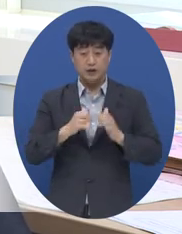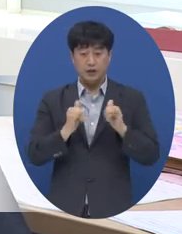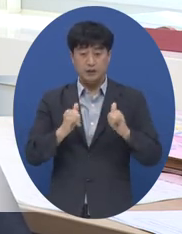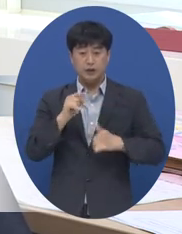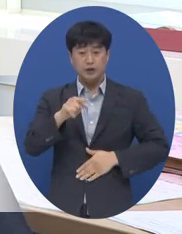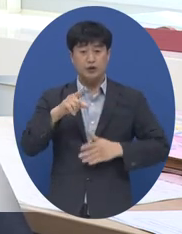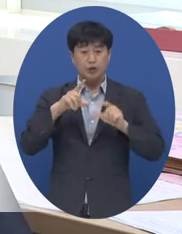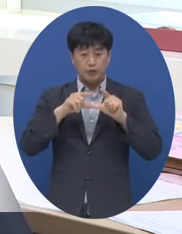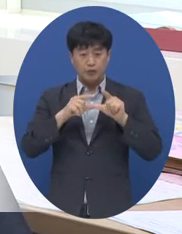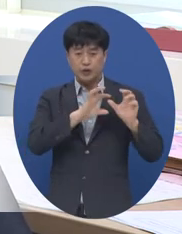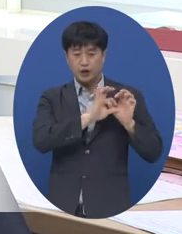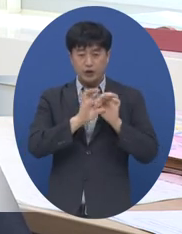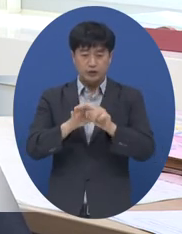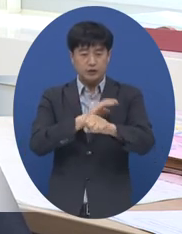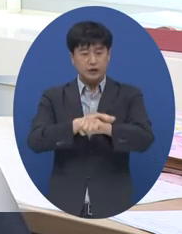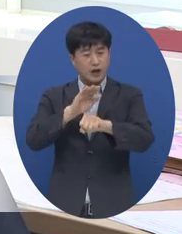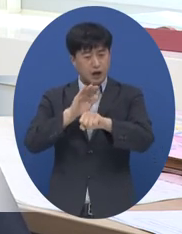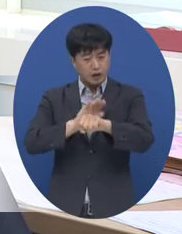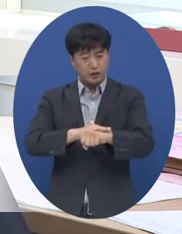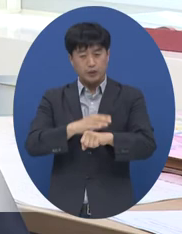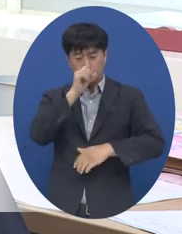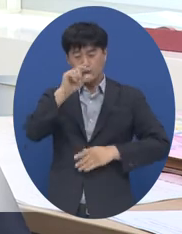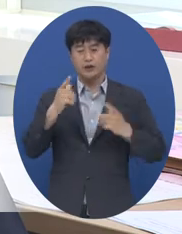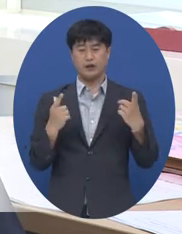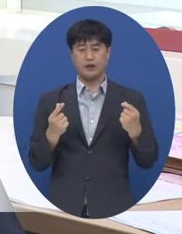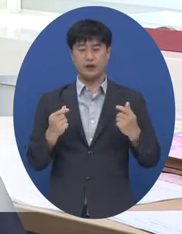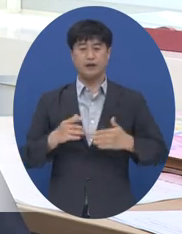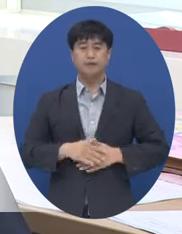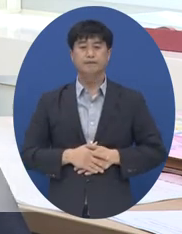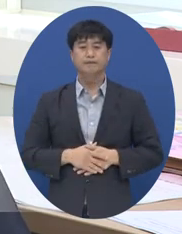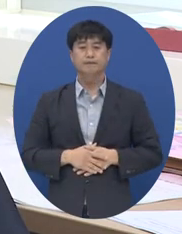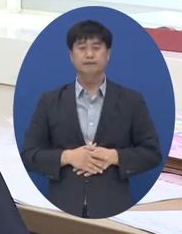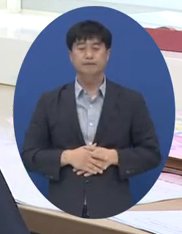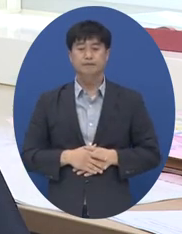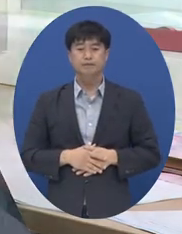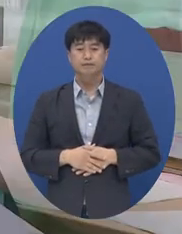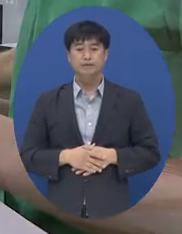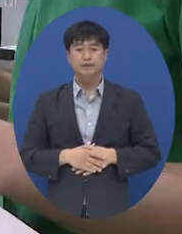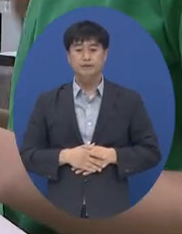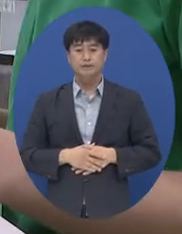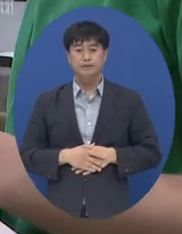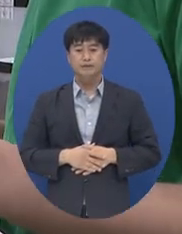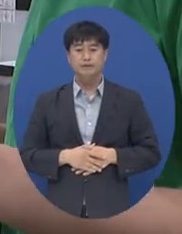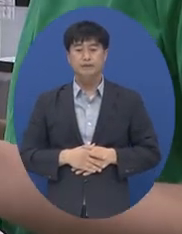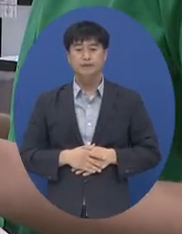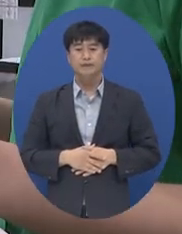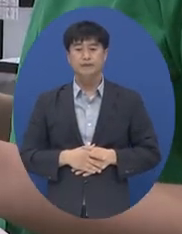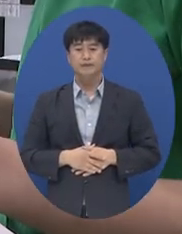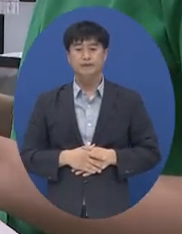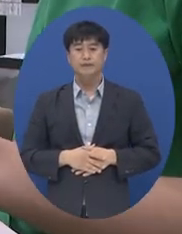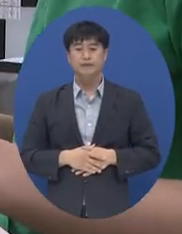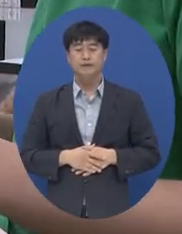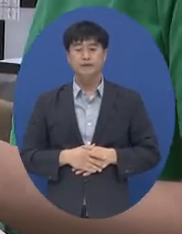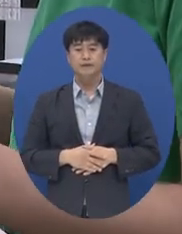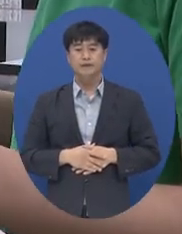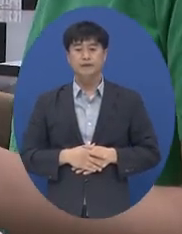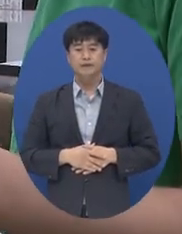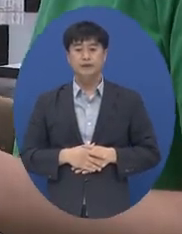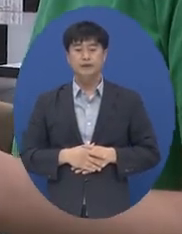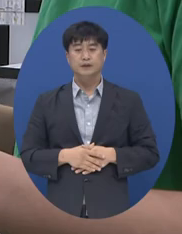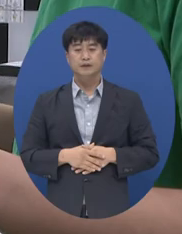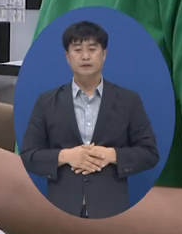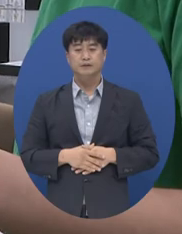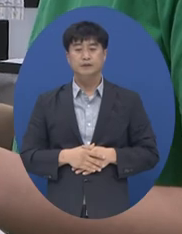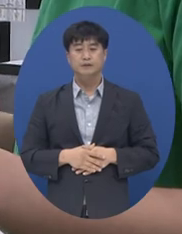이런 부분들이 계속 좀 잘 진행됐으면 좋겠습니다. 경기CTV 최창순입니다.